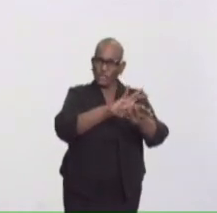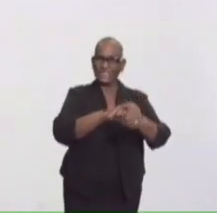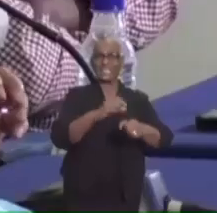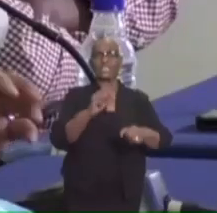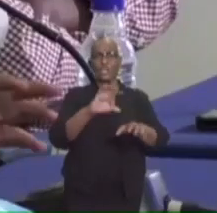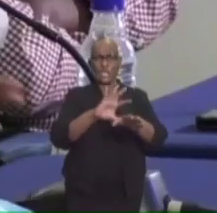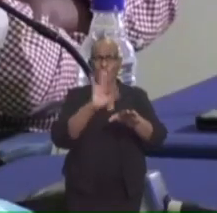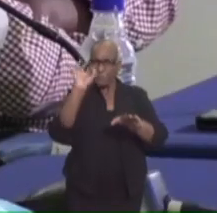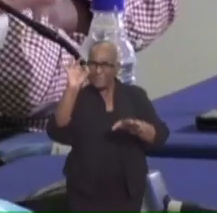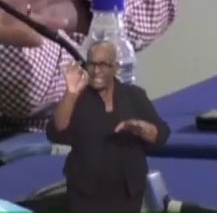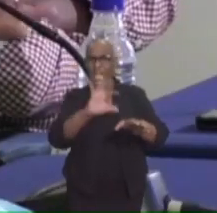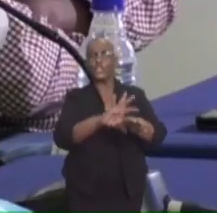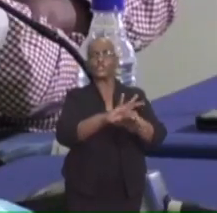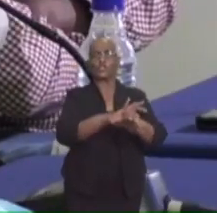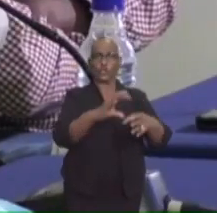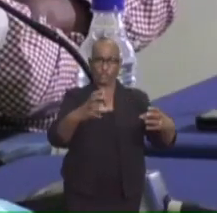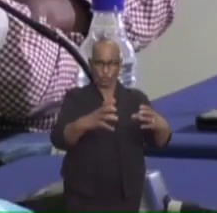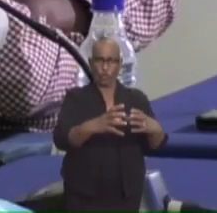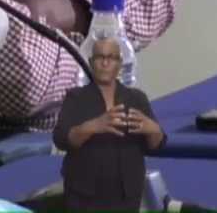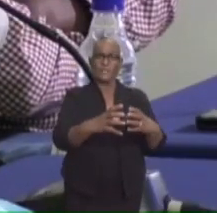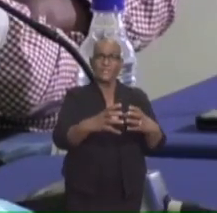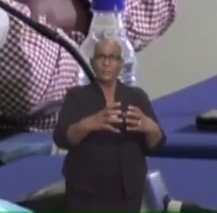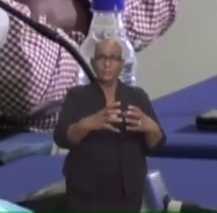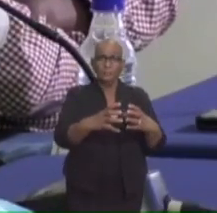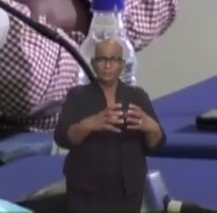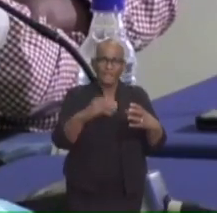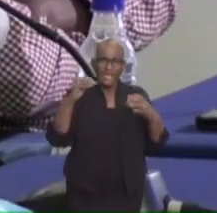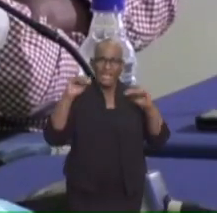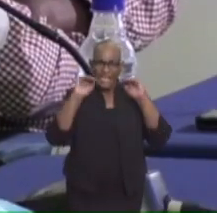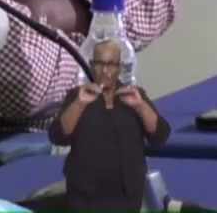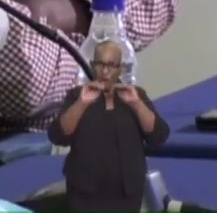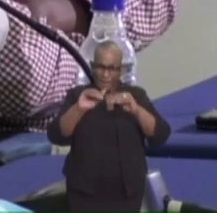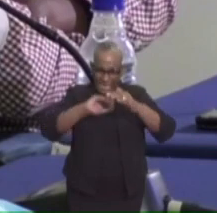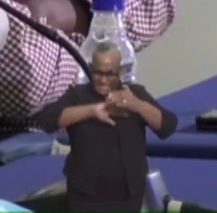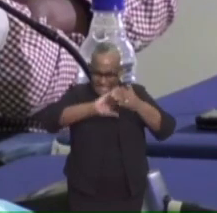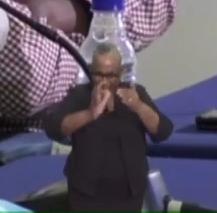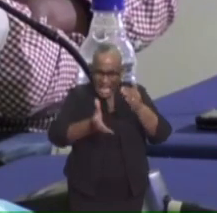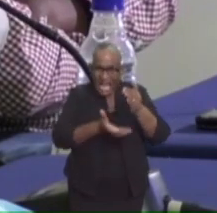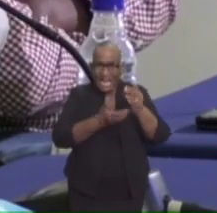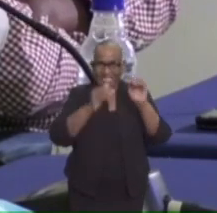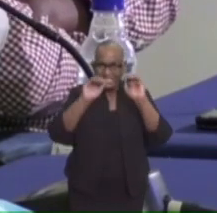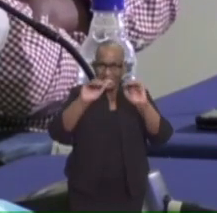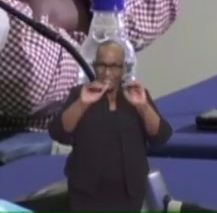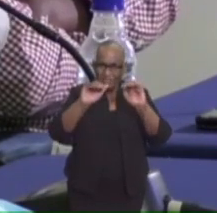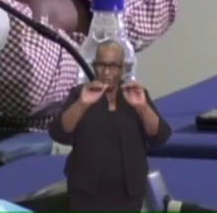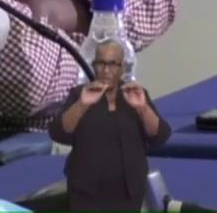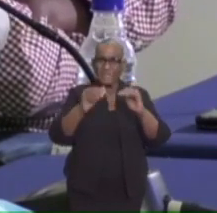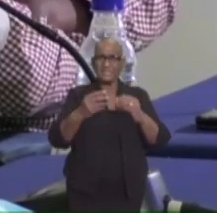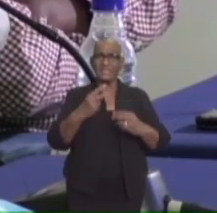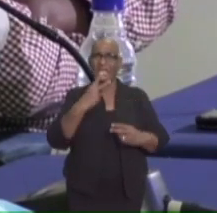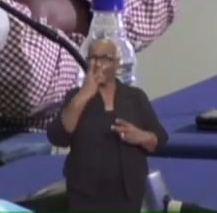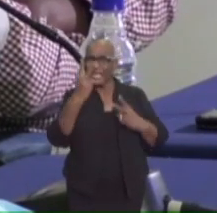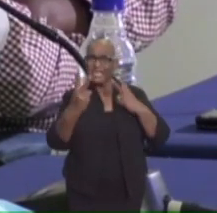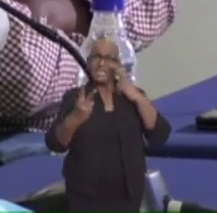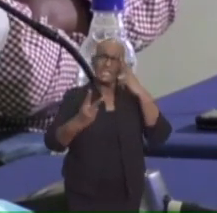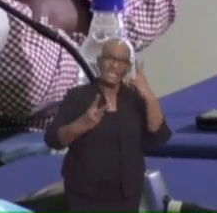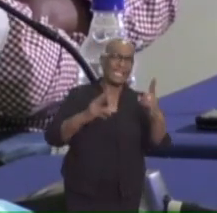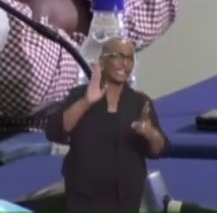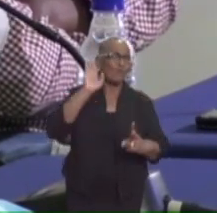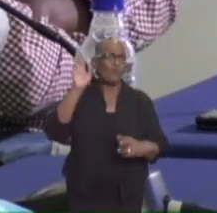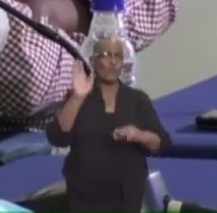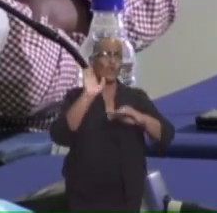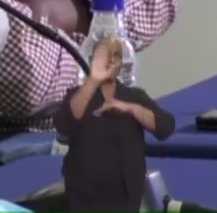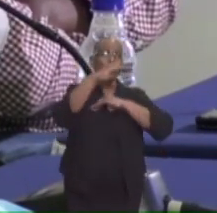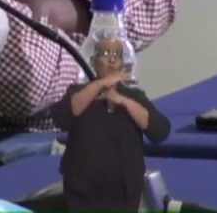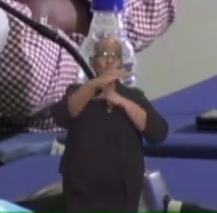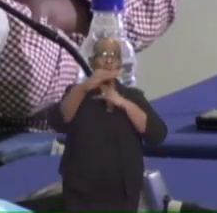erin. En die gaan dan alle informatie wat er beschikbaar is in de wereld, gaan ze na om te kijken of het veilig